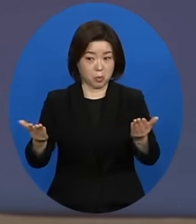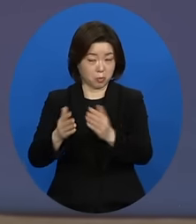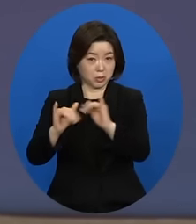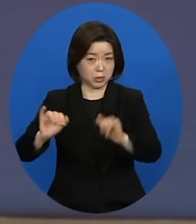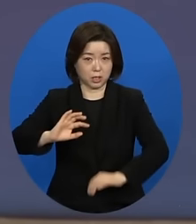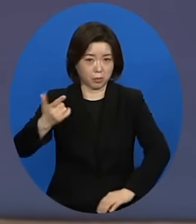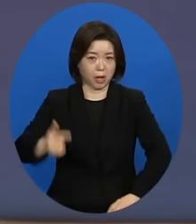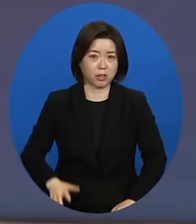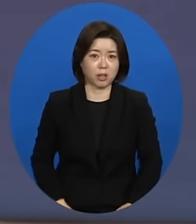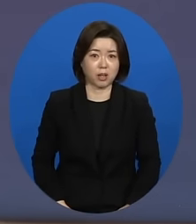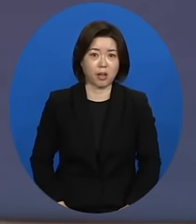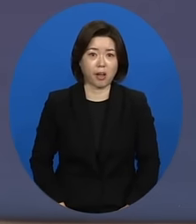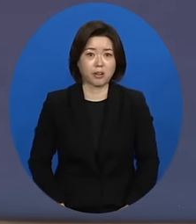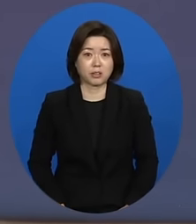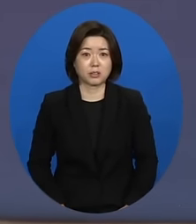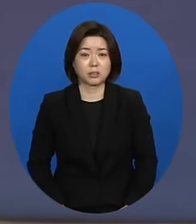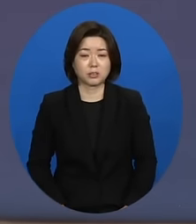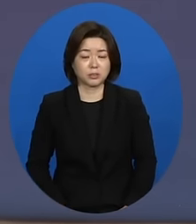큰 소리로